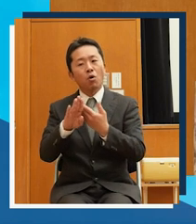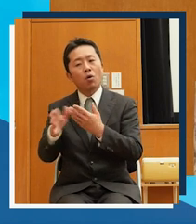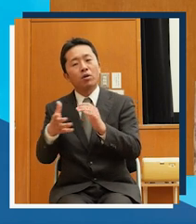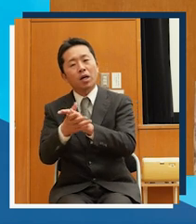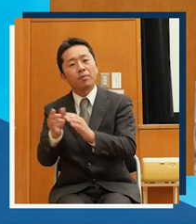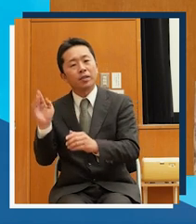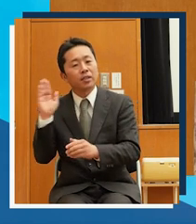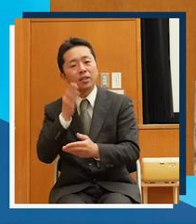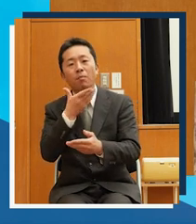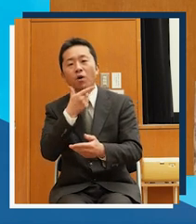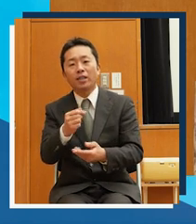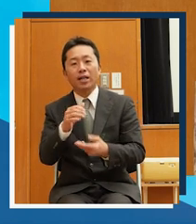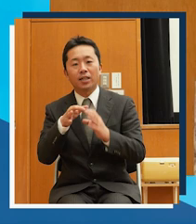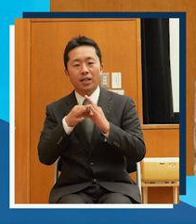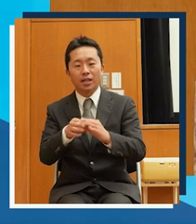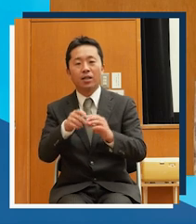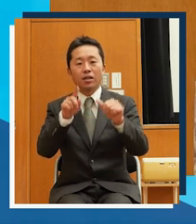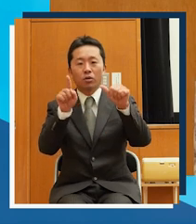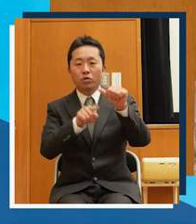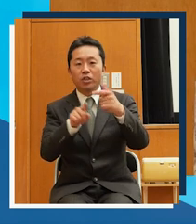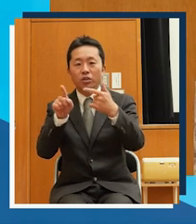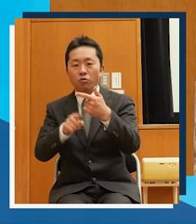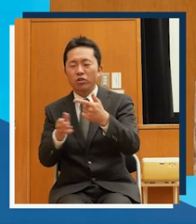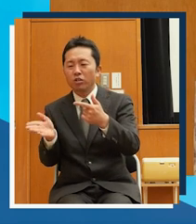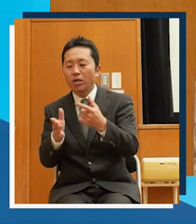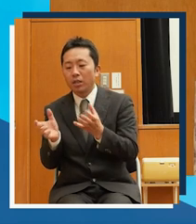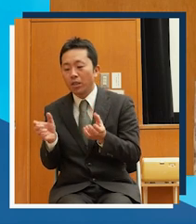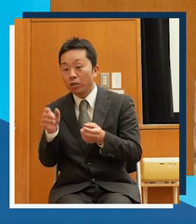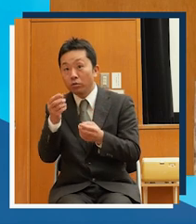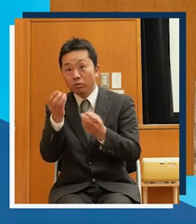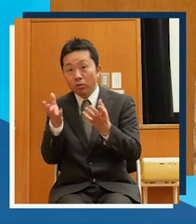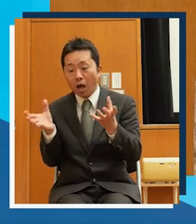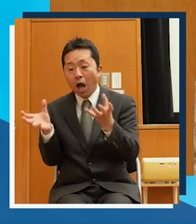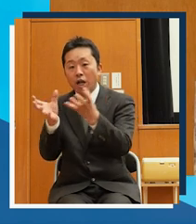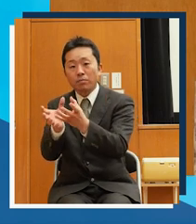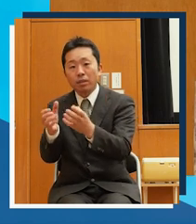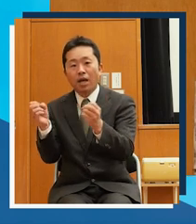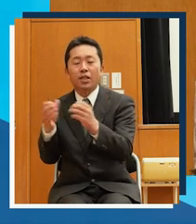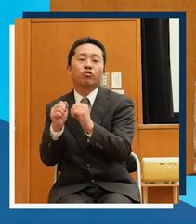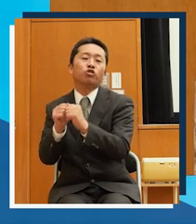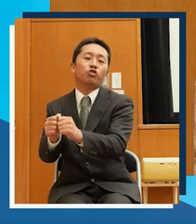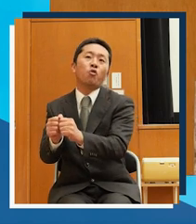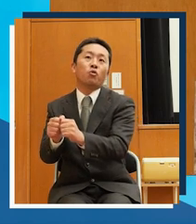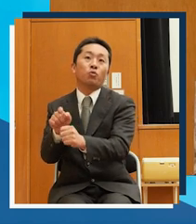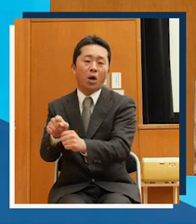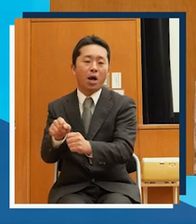あもう5人でも10人でもいいからちょっと勉強会やってみようよとかですねじゃ